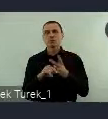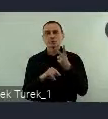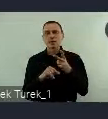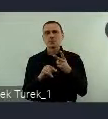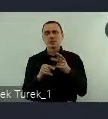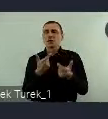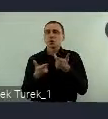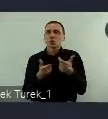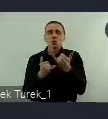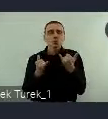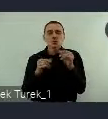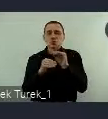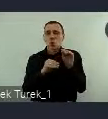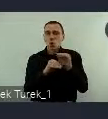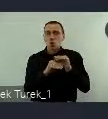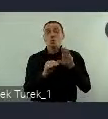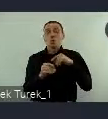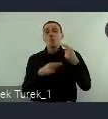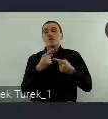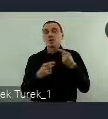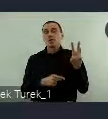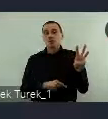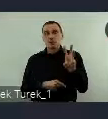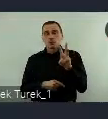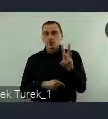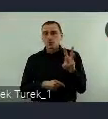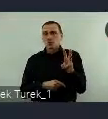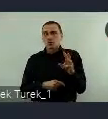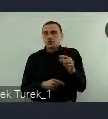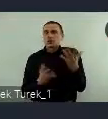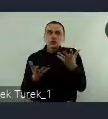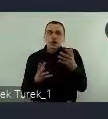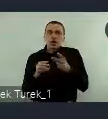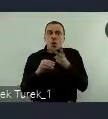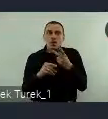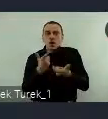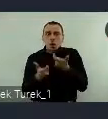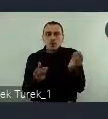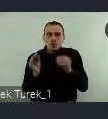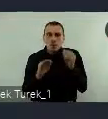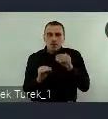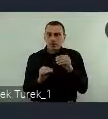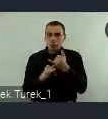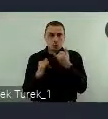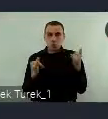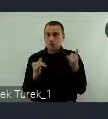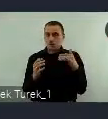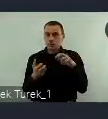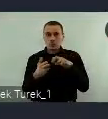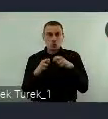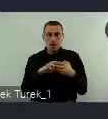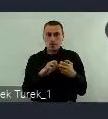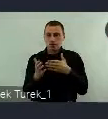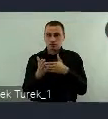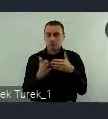się zaczyna później można po opowiadać trochę o stronach internetowych i pokazać z jakimi wyzwaniami się trzeba mierzyć